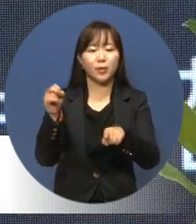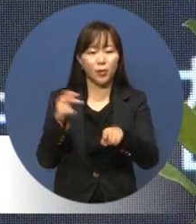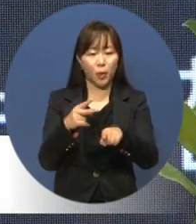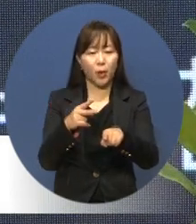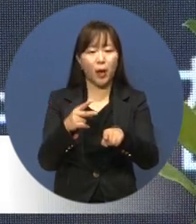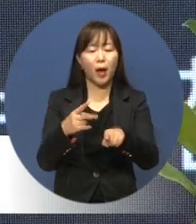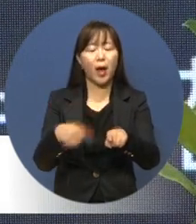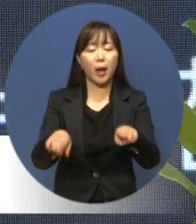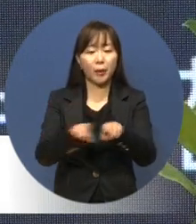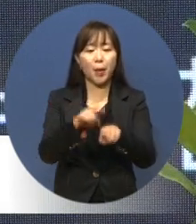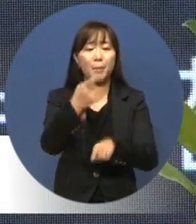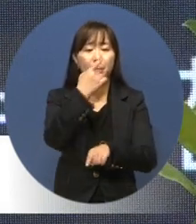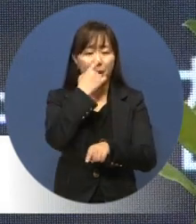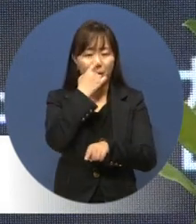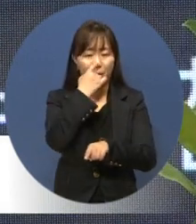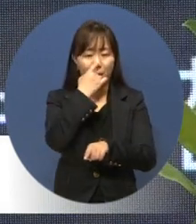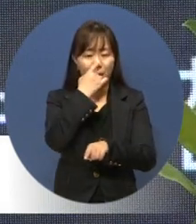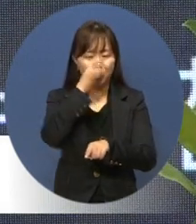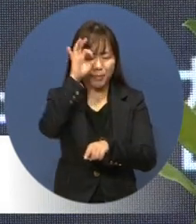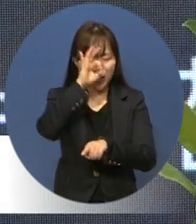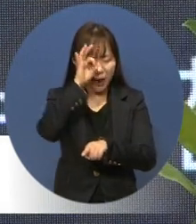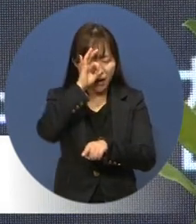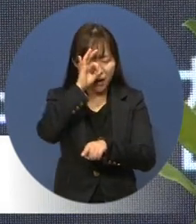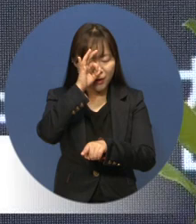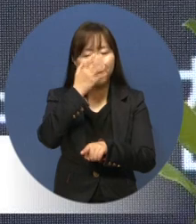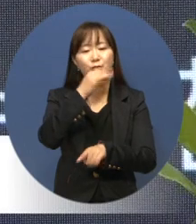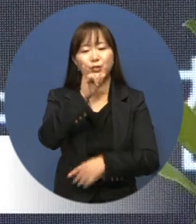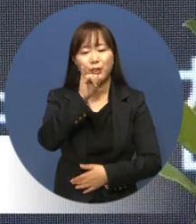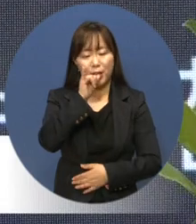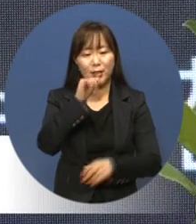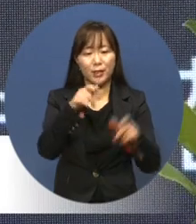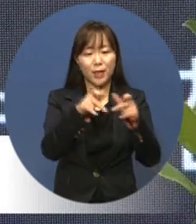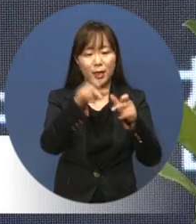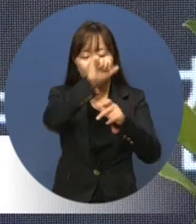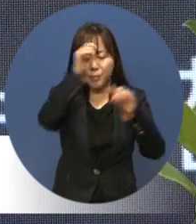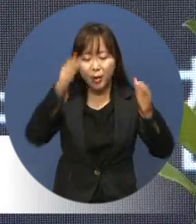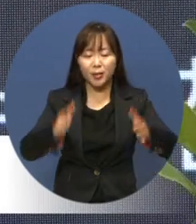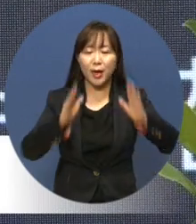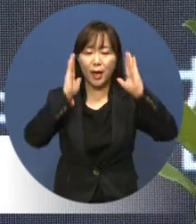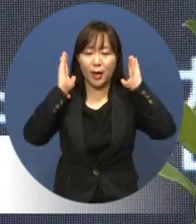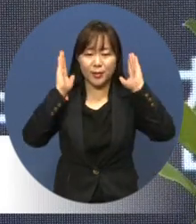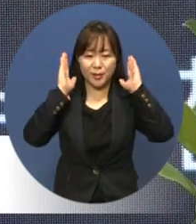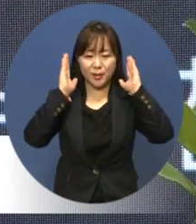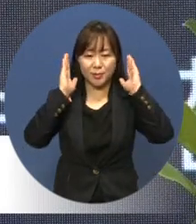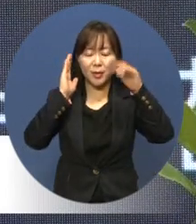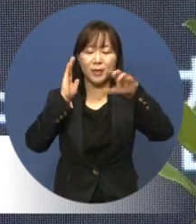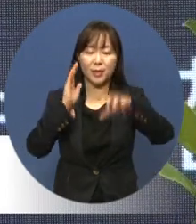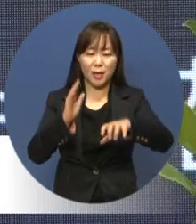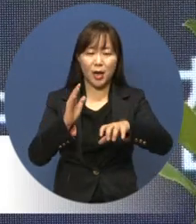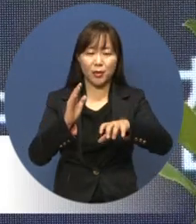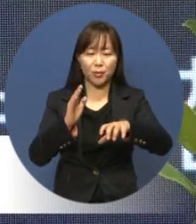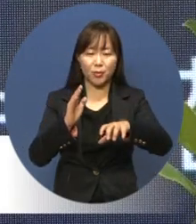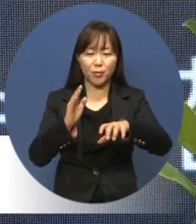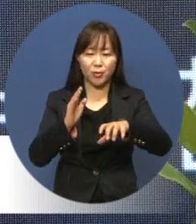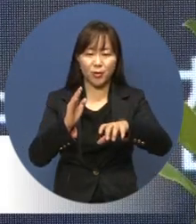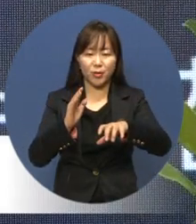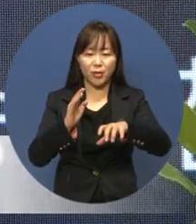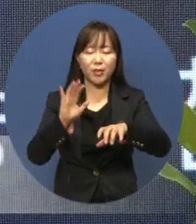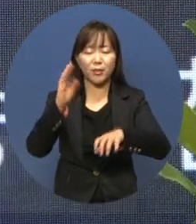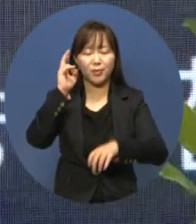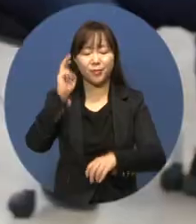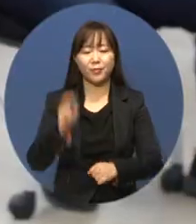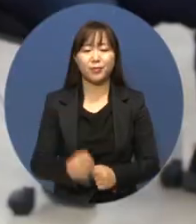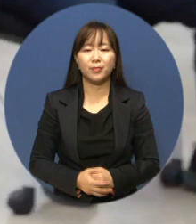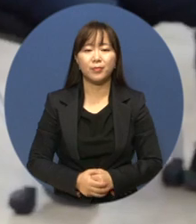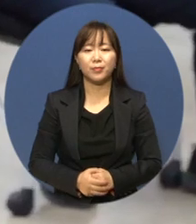또한 함께 배움의 길을 찾을 수 있도록 장애인 평생학습의 장을 펼쳐